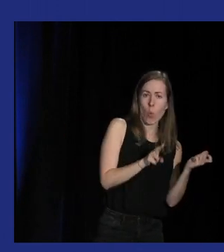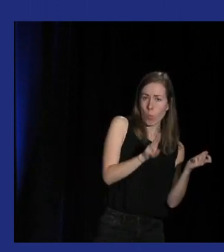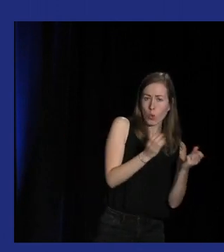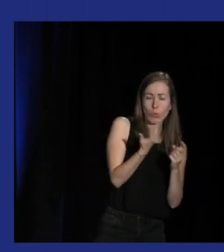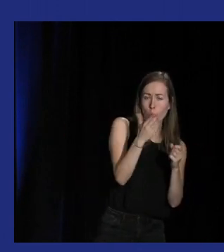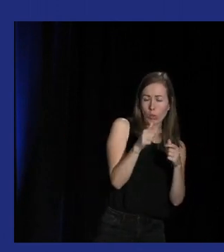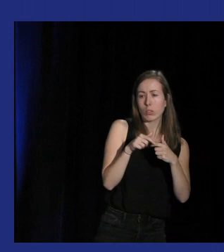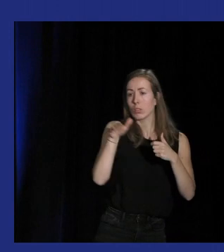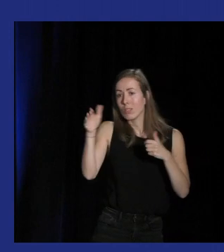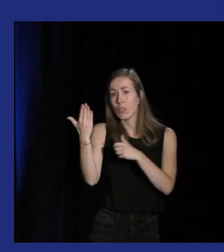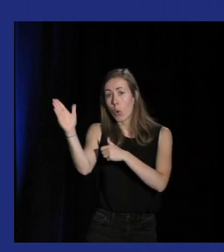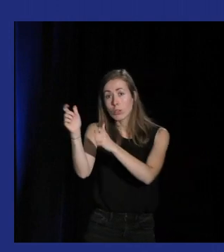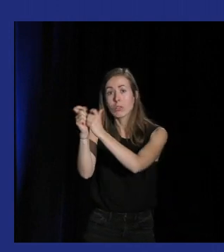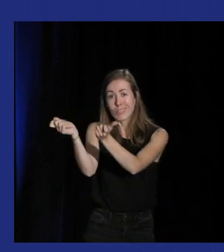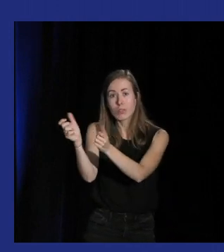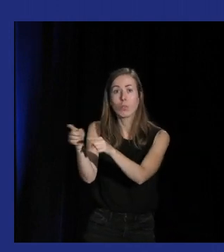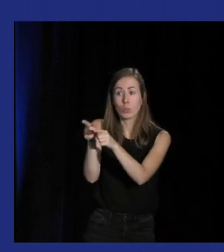on fait appel c'est